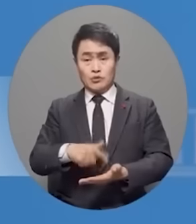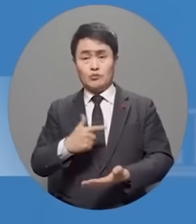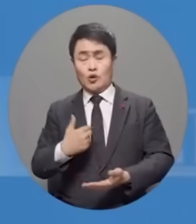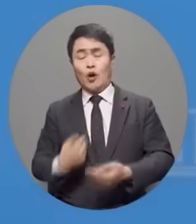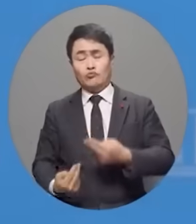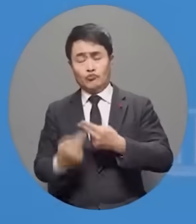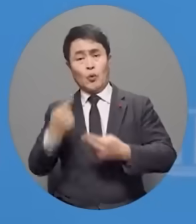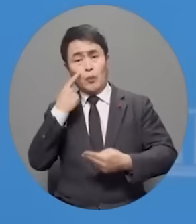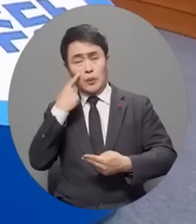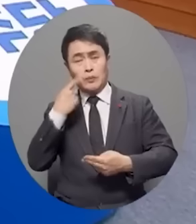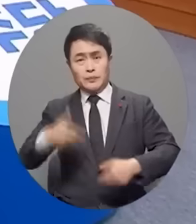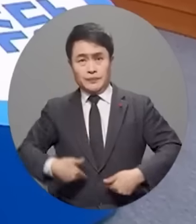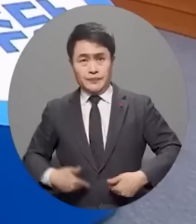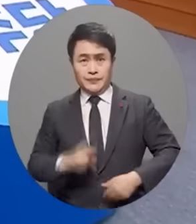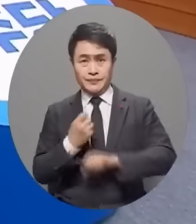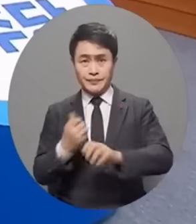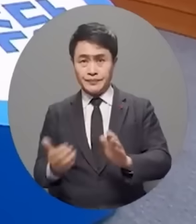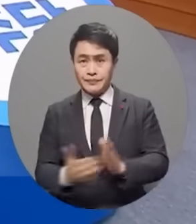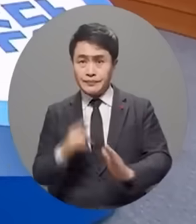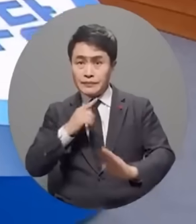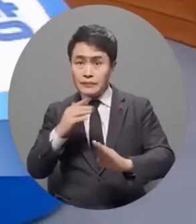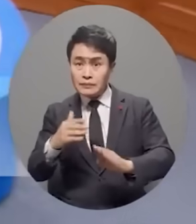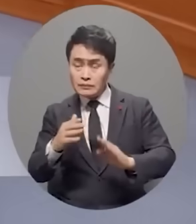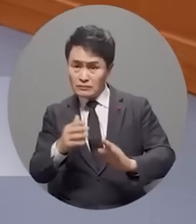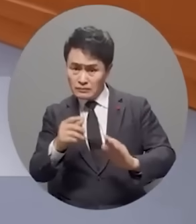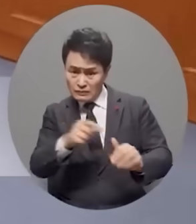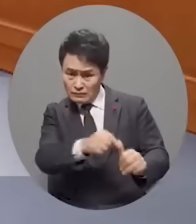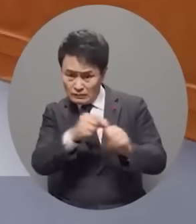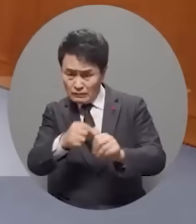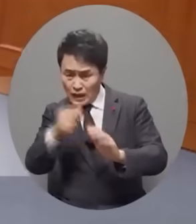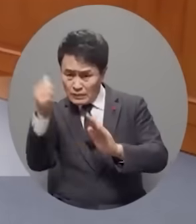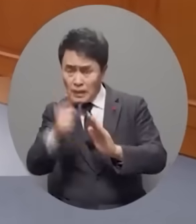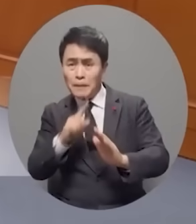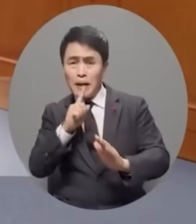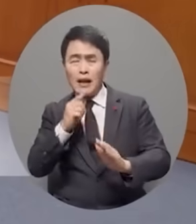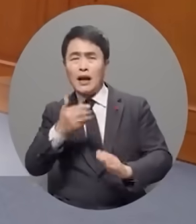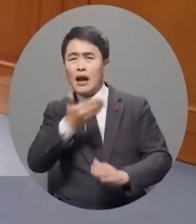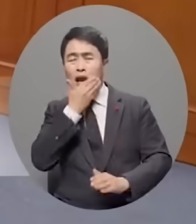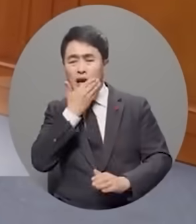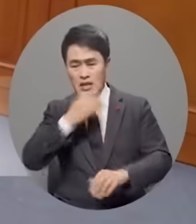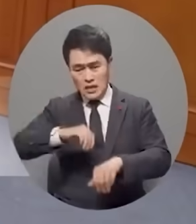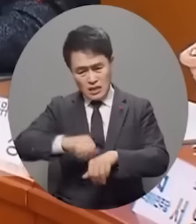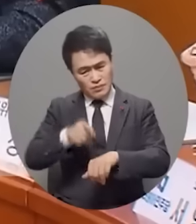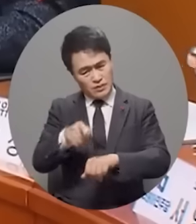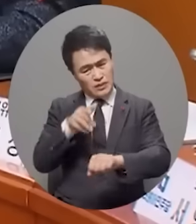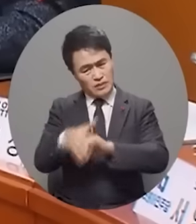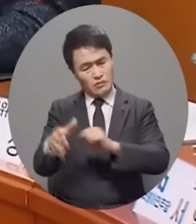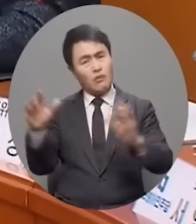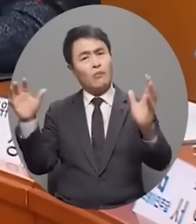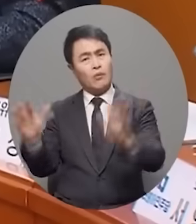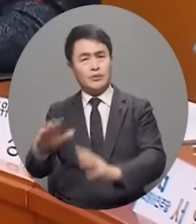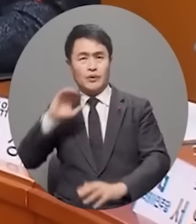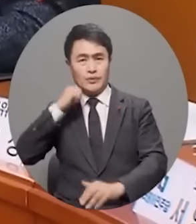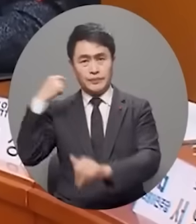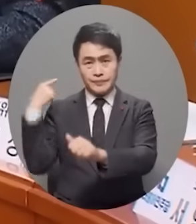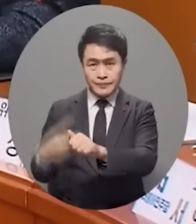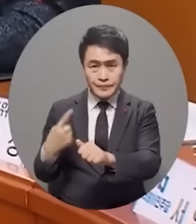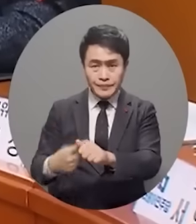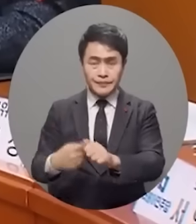봐달라고 전했습니다. 민주당은 인사 실패라는 말도 아깝다며 일부러 이렇게 모으기도 어렵다고